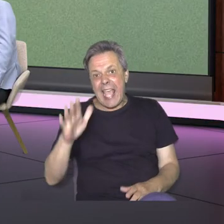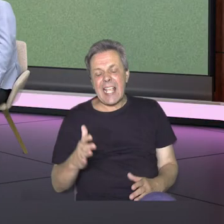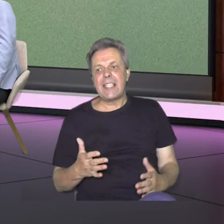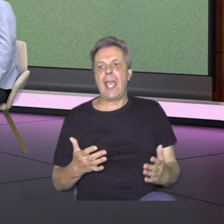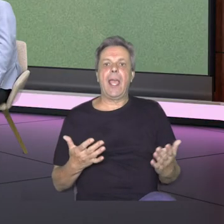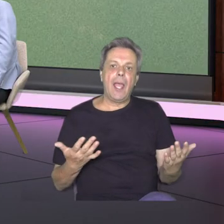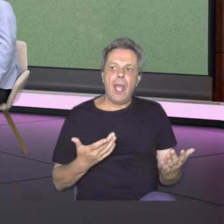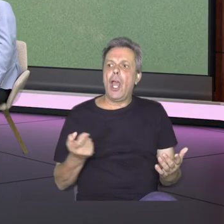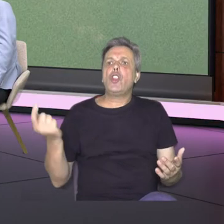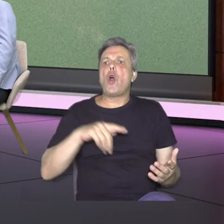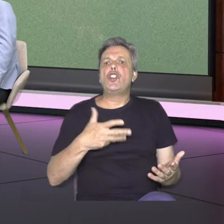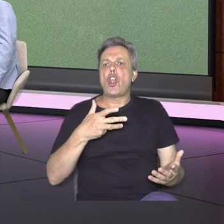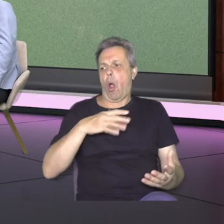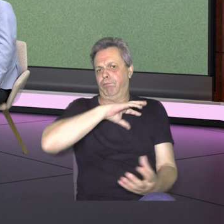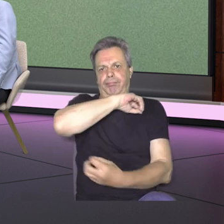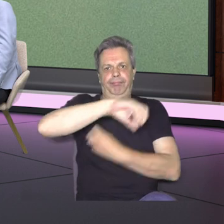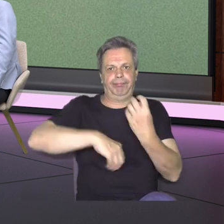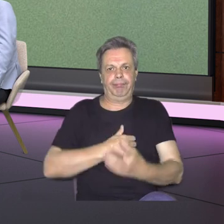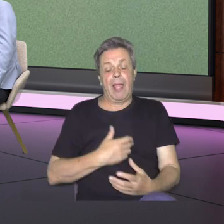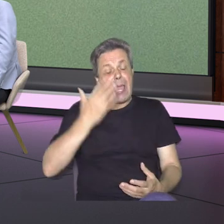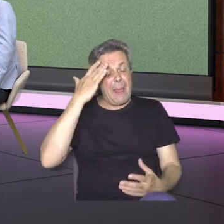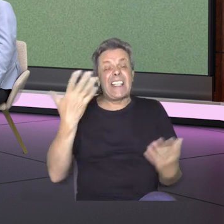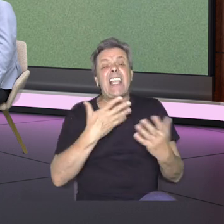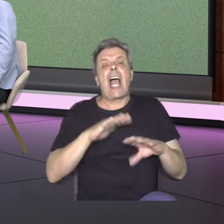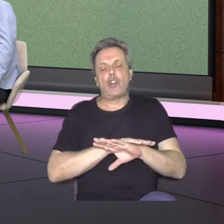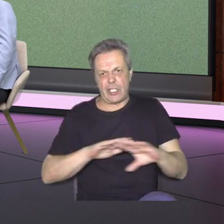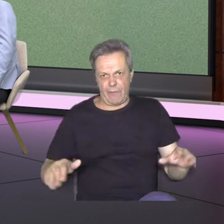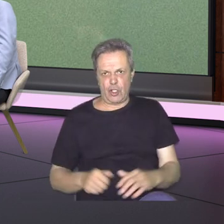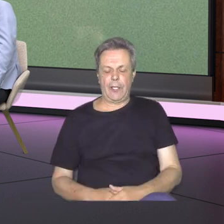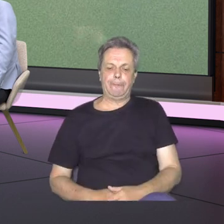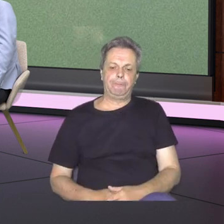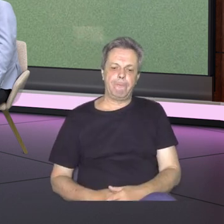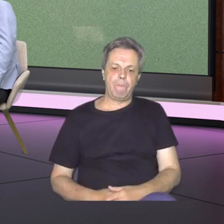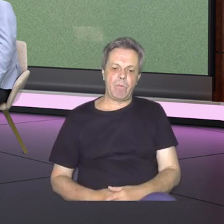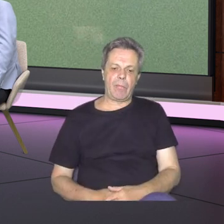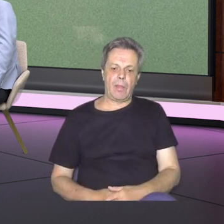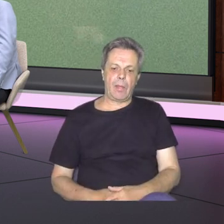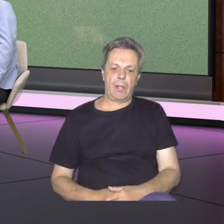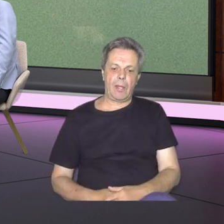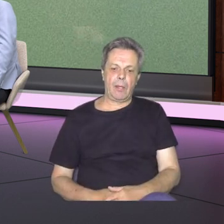se doći do represije i ne zna se gdje će to završiti.